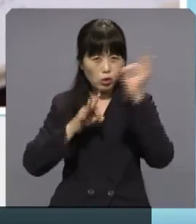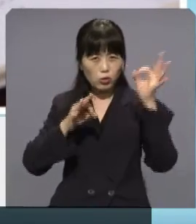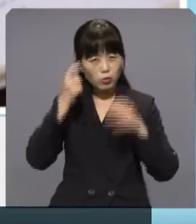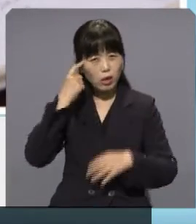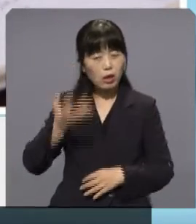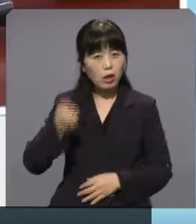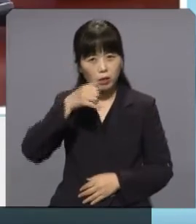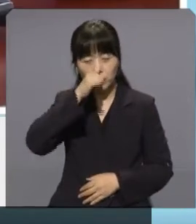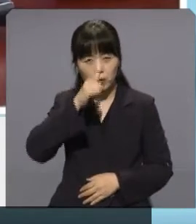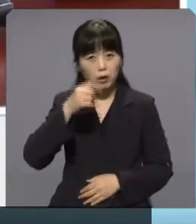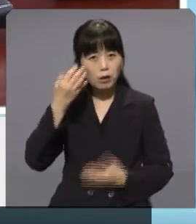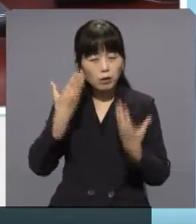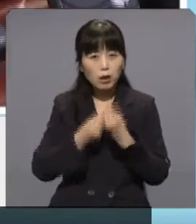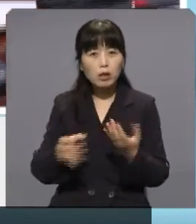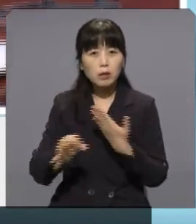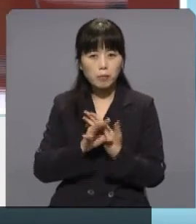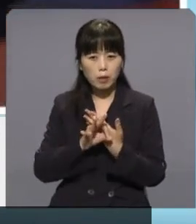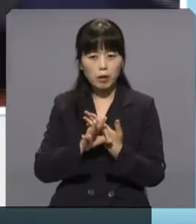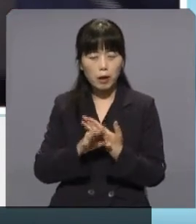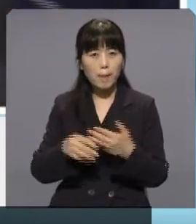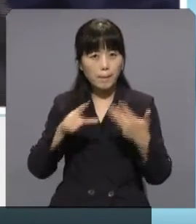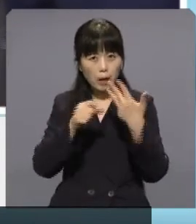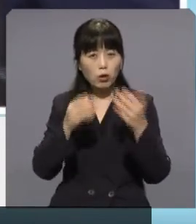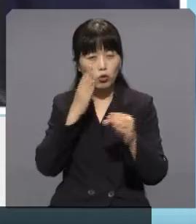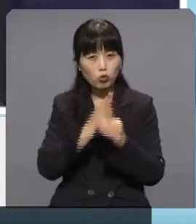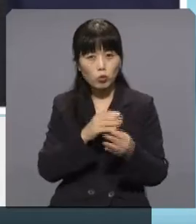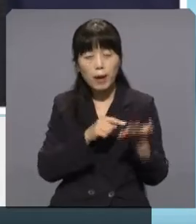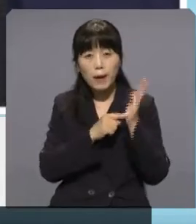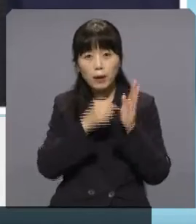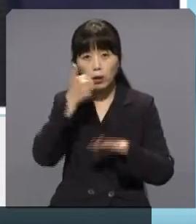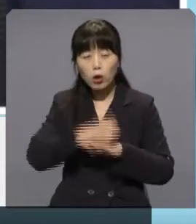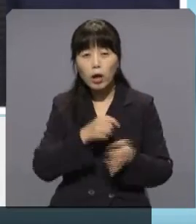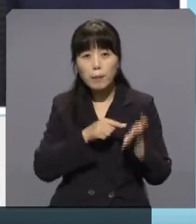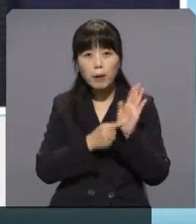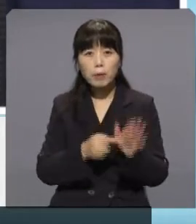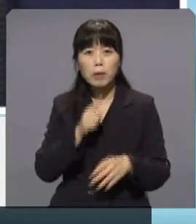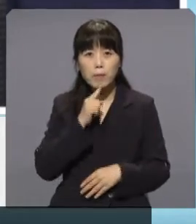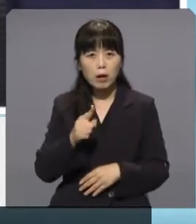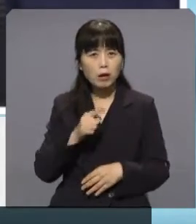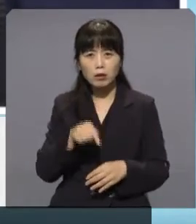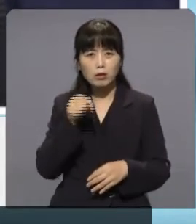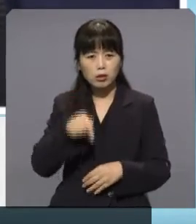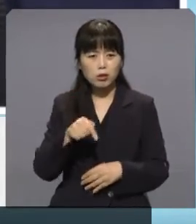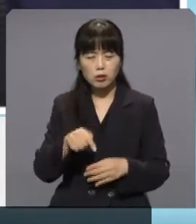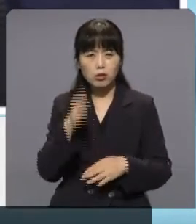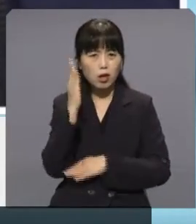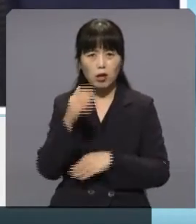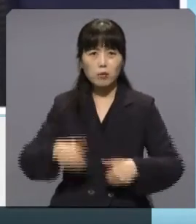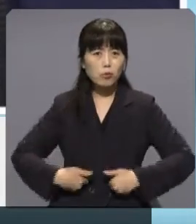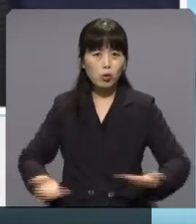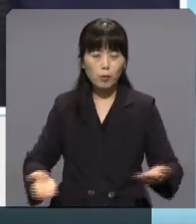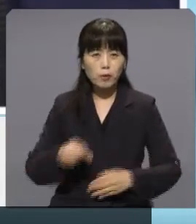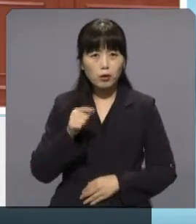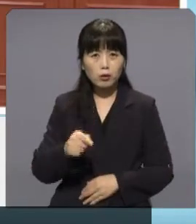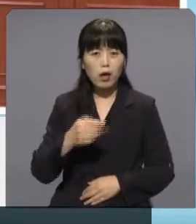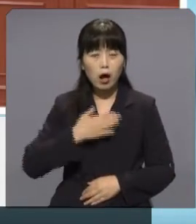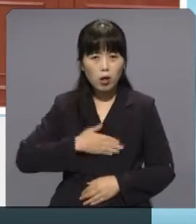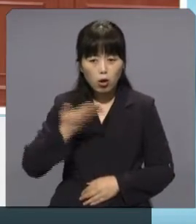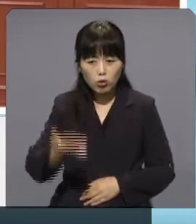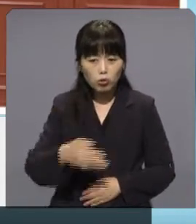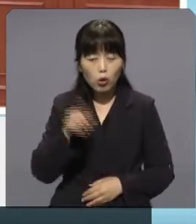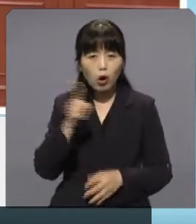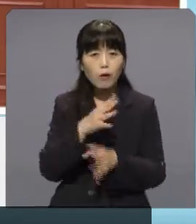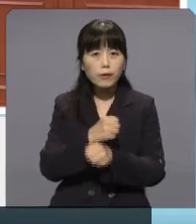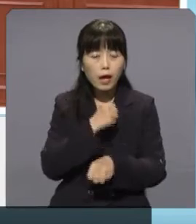생각해요. 네. 예를 들면 경찰이 8월 중순에 발표하겠다 결과를 이렇게 얘기할 필요가 없거든요. 그 미리 그렇게 알려주고 언제